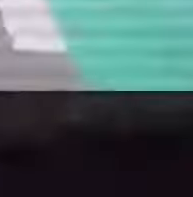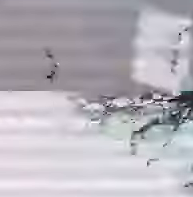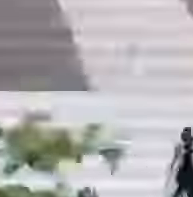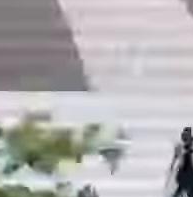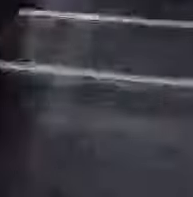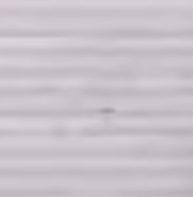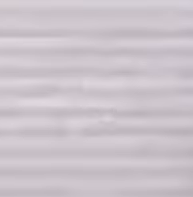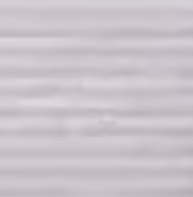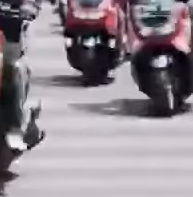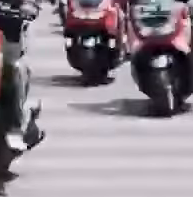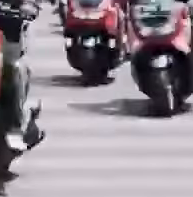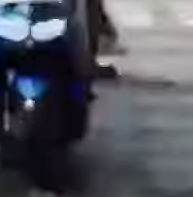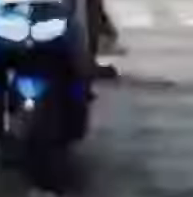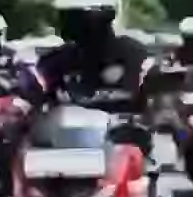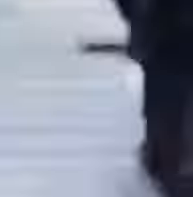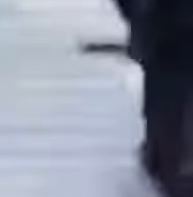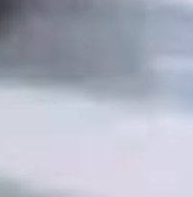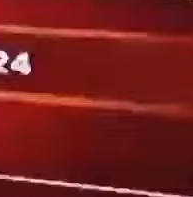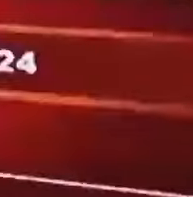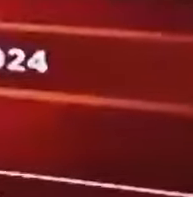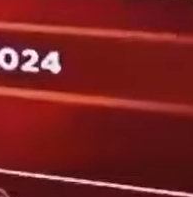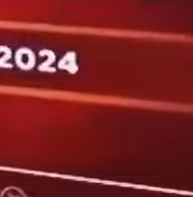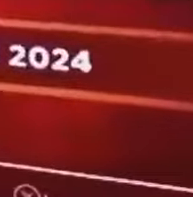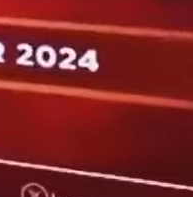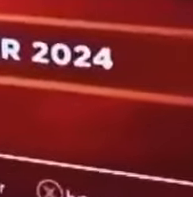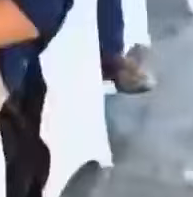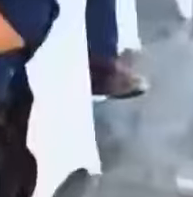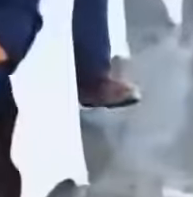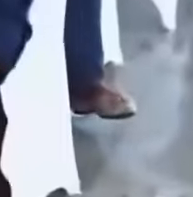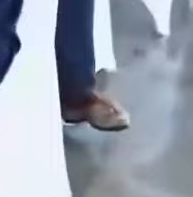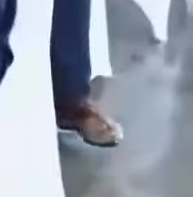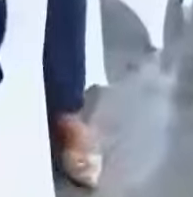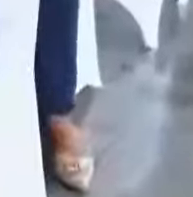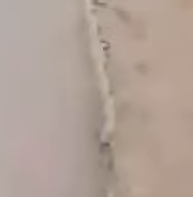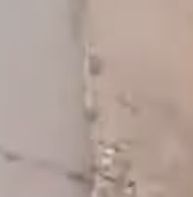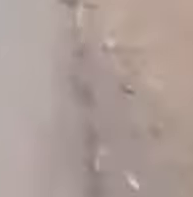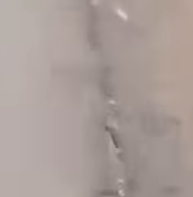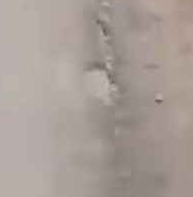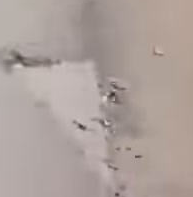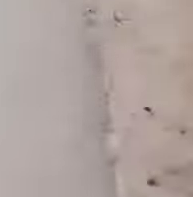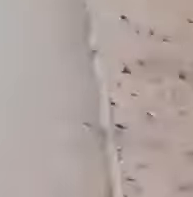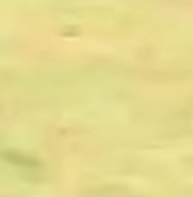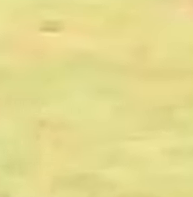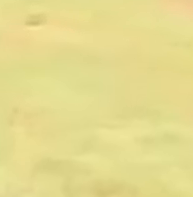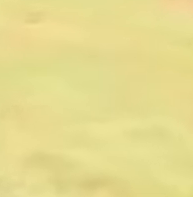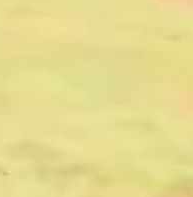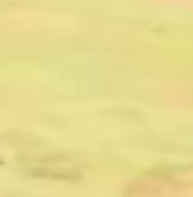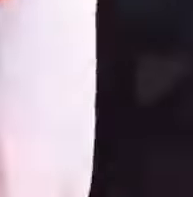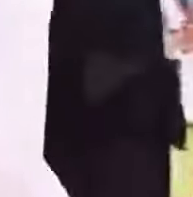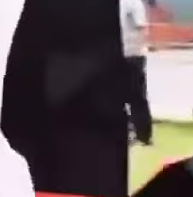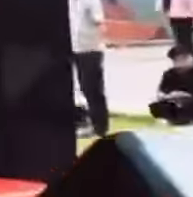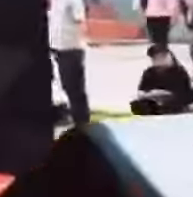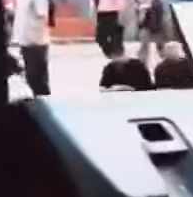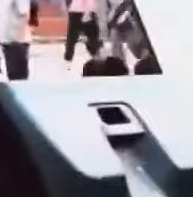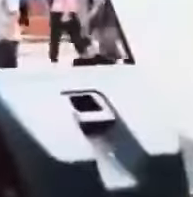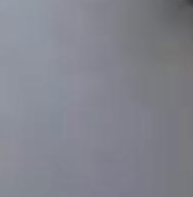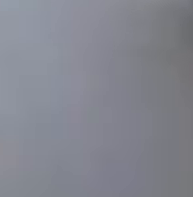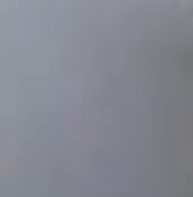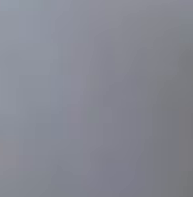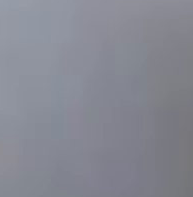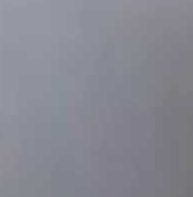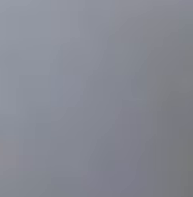3 November hingga 16 November 2024. Touring Demokrasi, Road 27